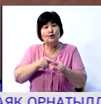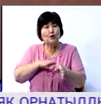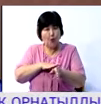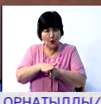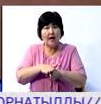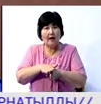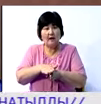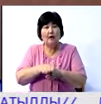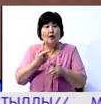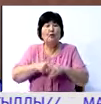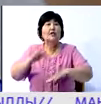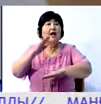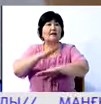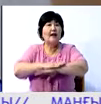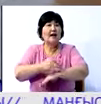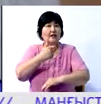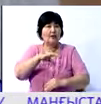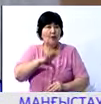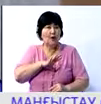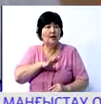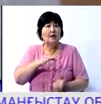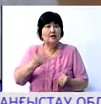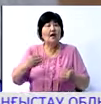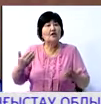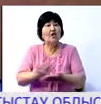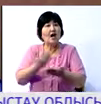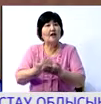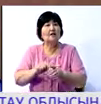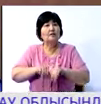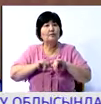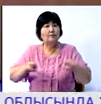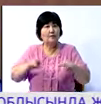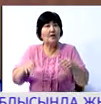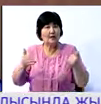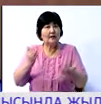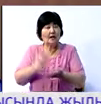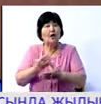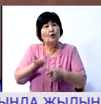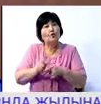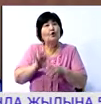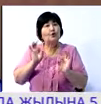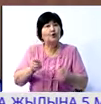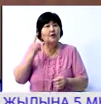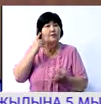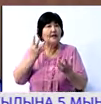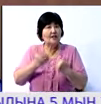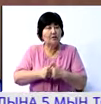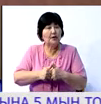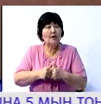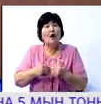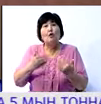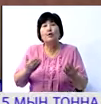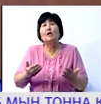орындаған соны тәртіп болған елде жаңадан осы бұны жаңғыртып жатыр. Бұл өте дұрыс деп есептеймін. Бұны